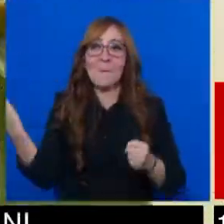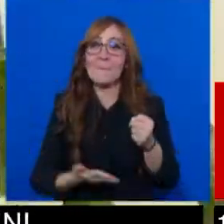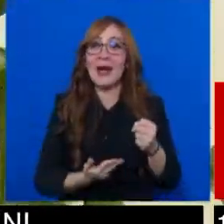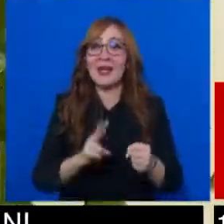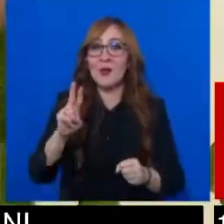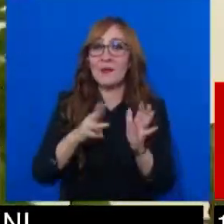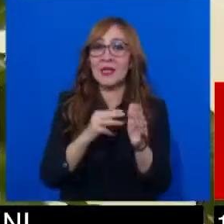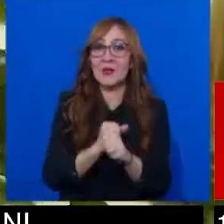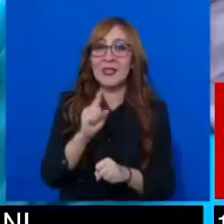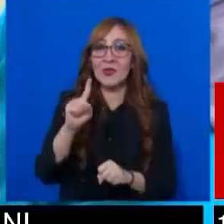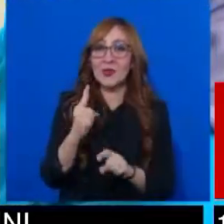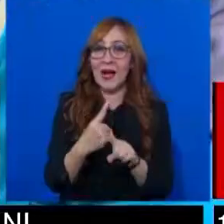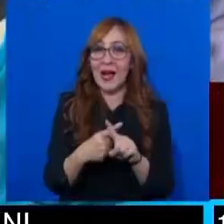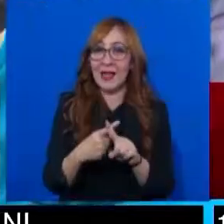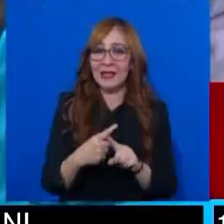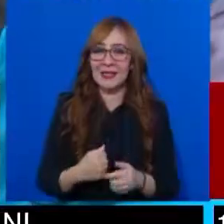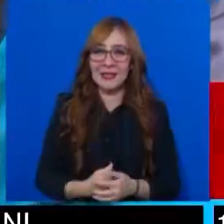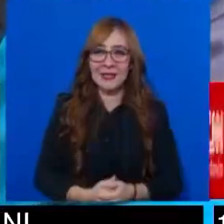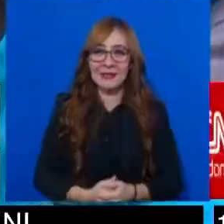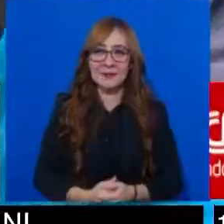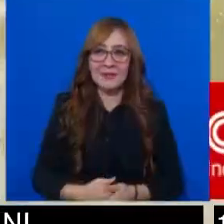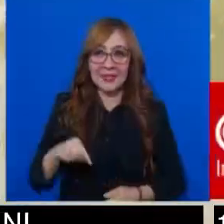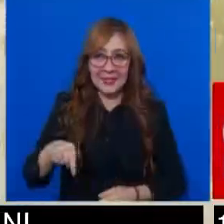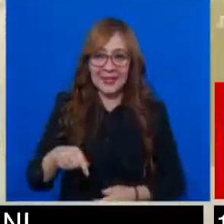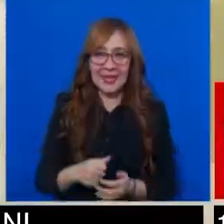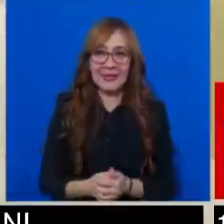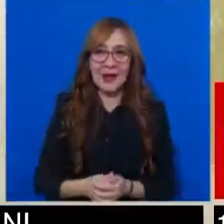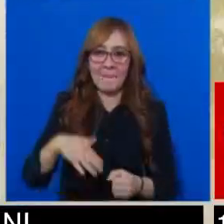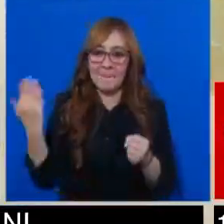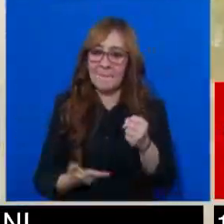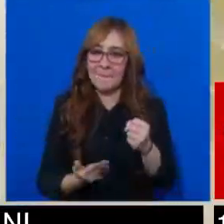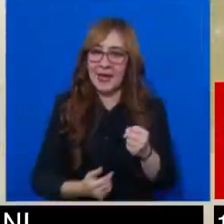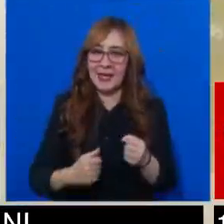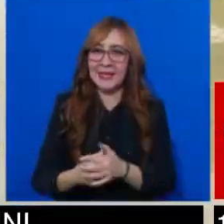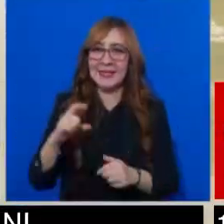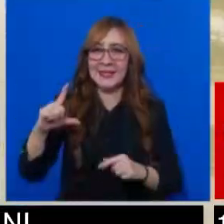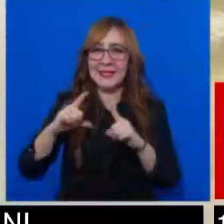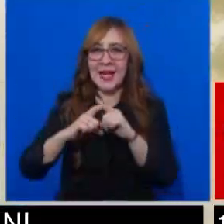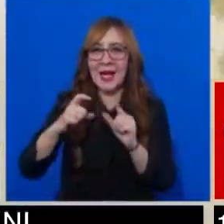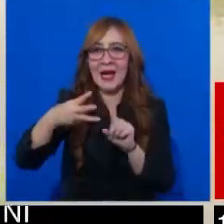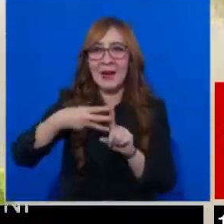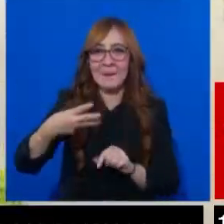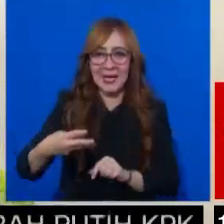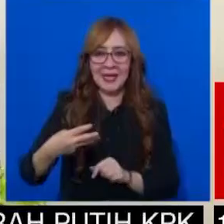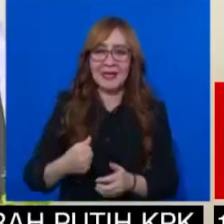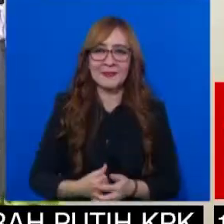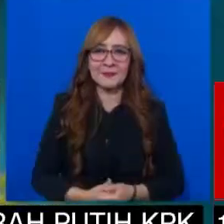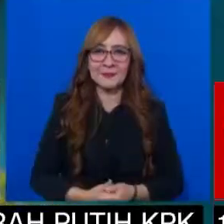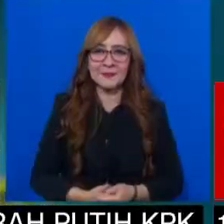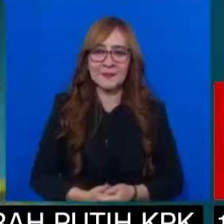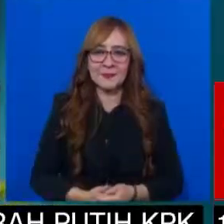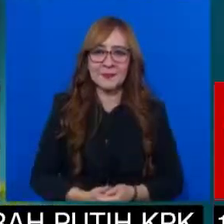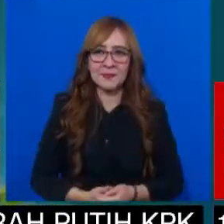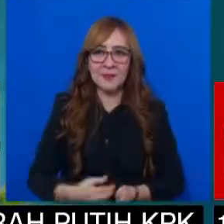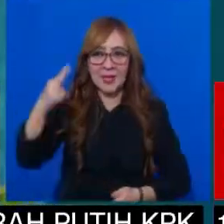sekali. Kebetulan kali ini adalah panen cabai dari lahan yang tepat berada di samping aliran sungai Kalimalang.